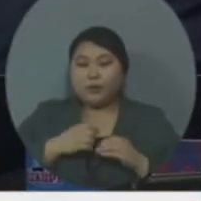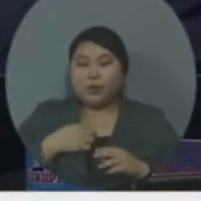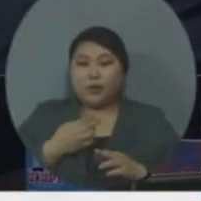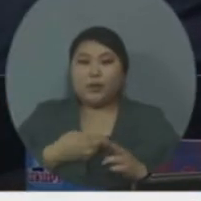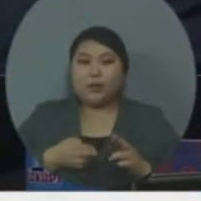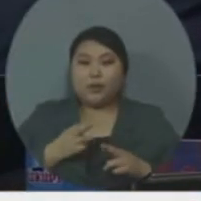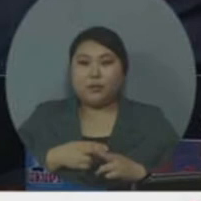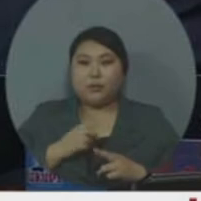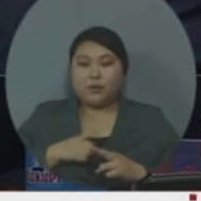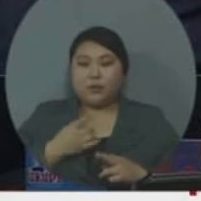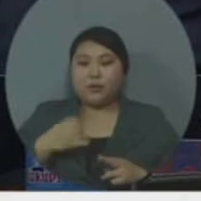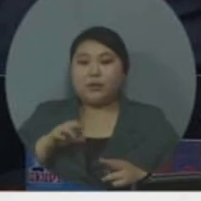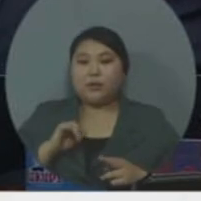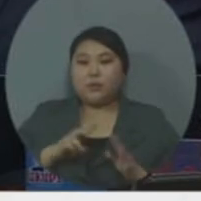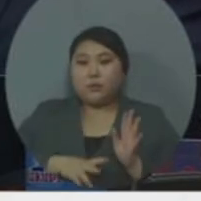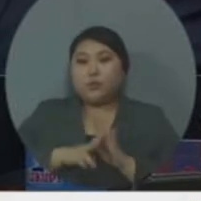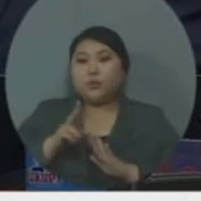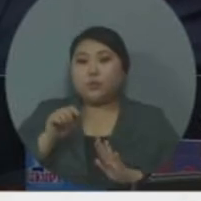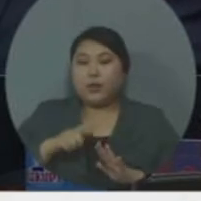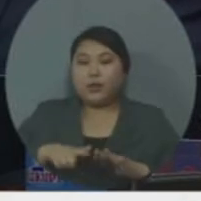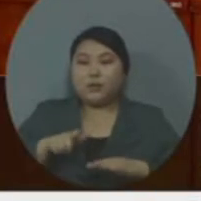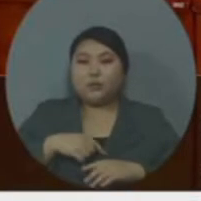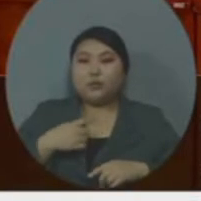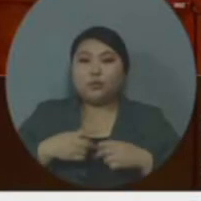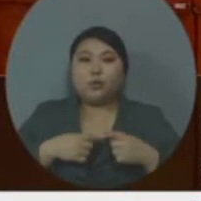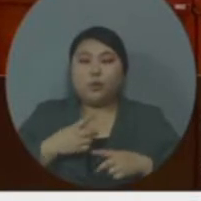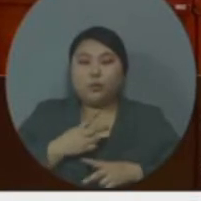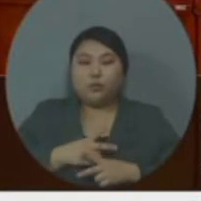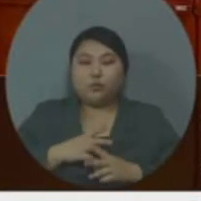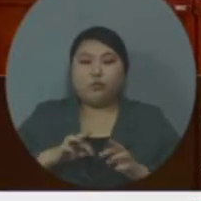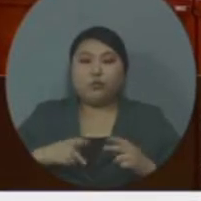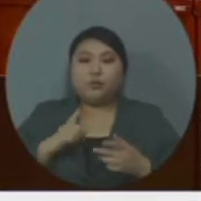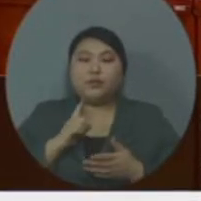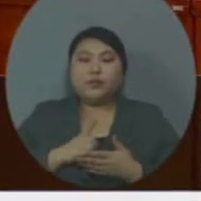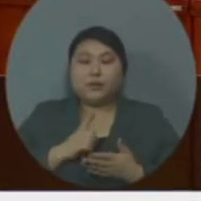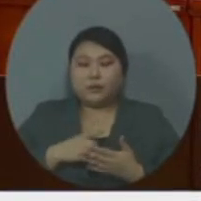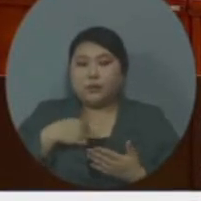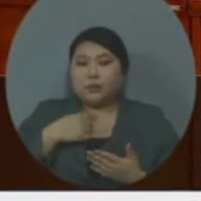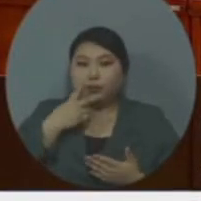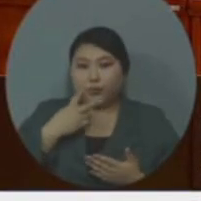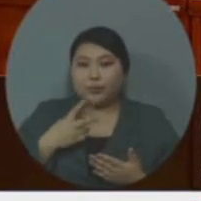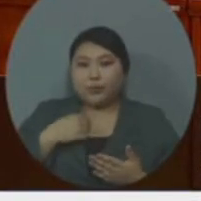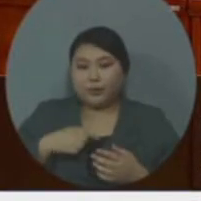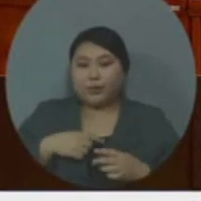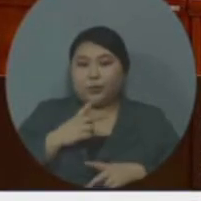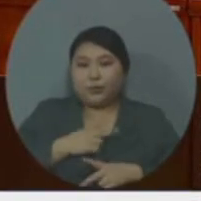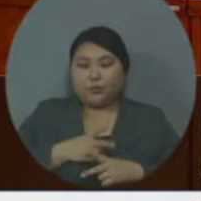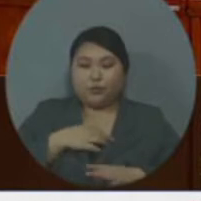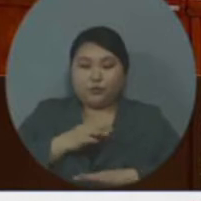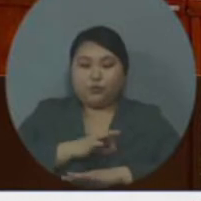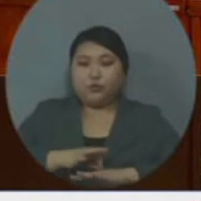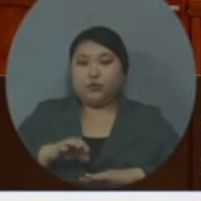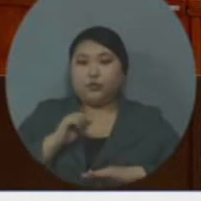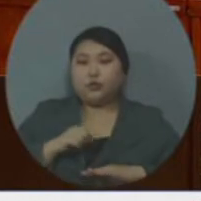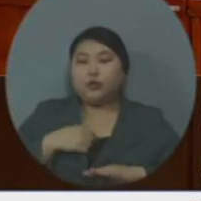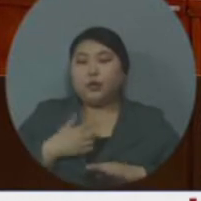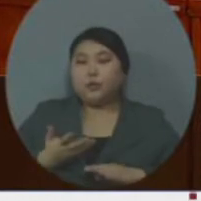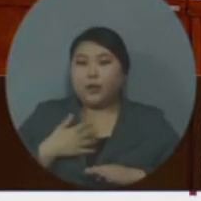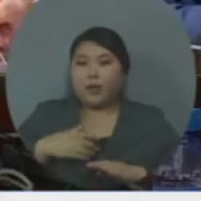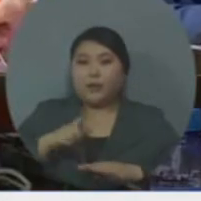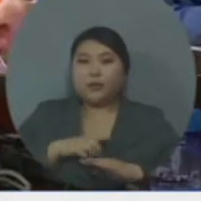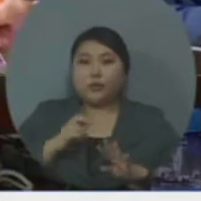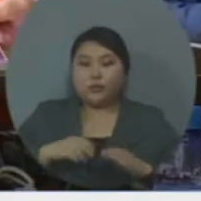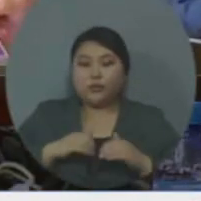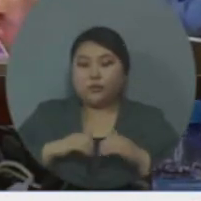хийдэл үүссэн учраас газрын тухай хуулийг өөрчлөх шаардлага үүссэн гэж үзжээ. Энэ хуулийн төслөөр газар олголт тус тустай явж